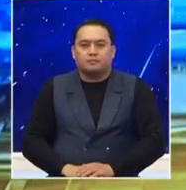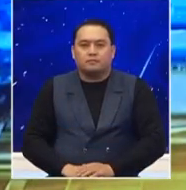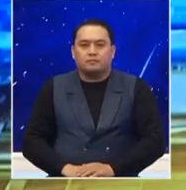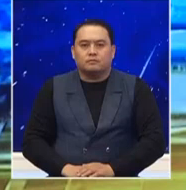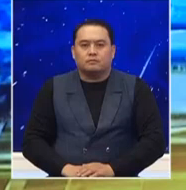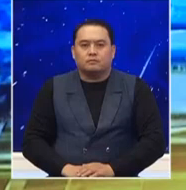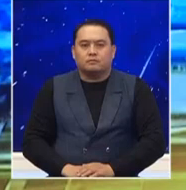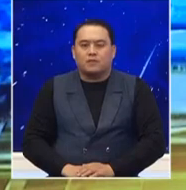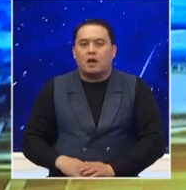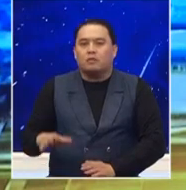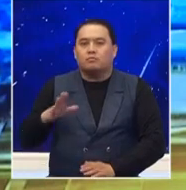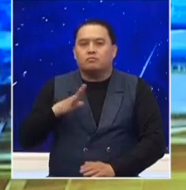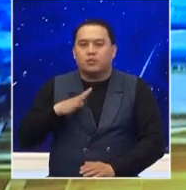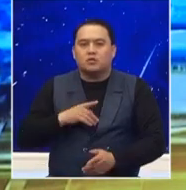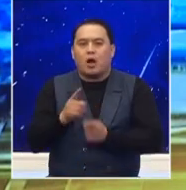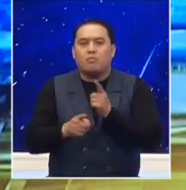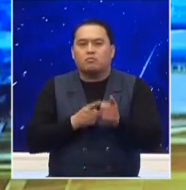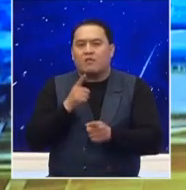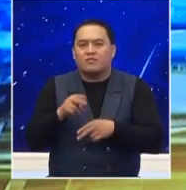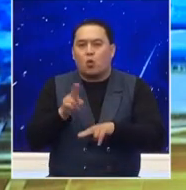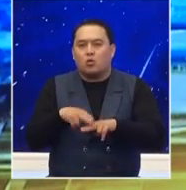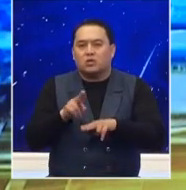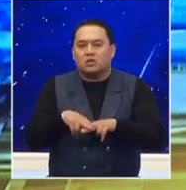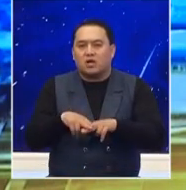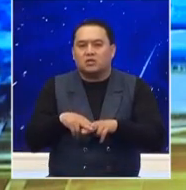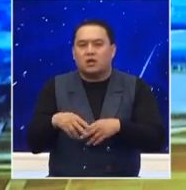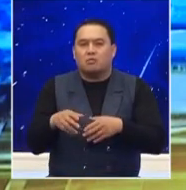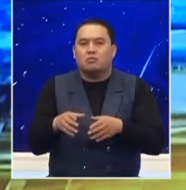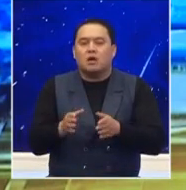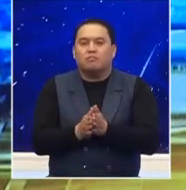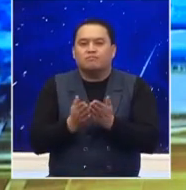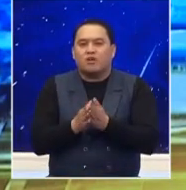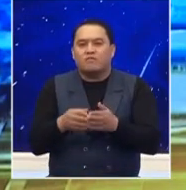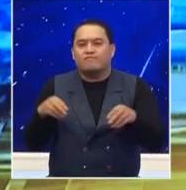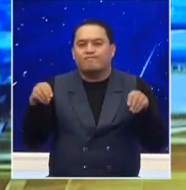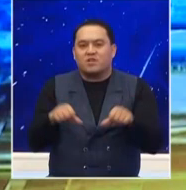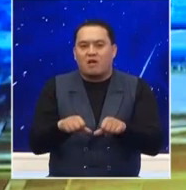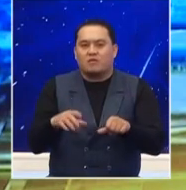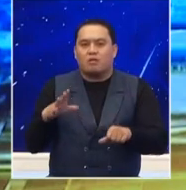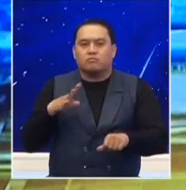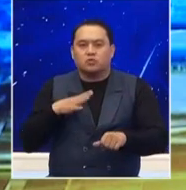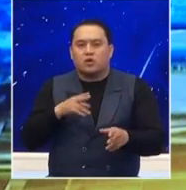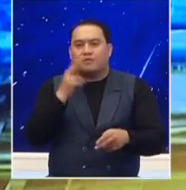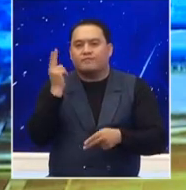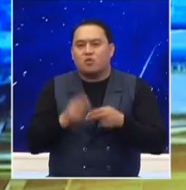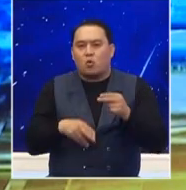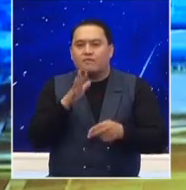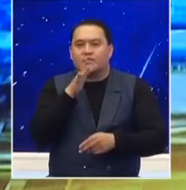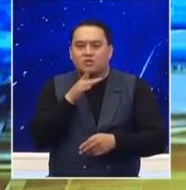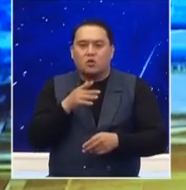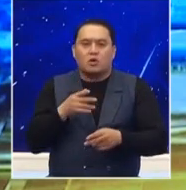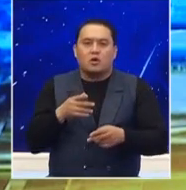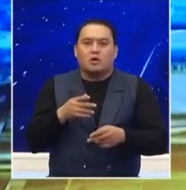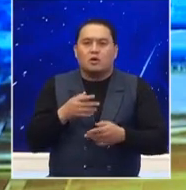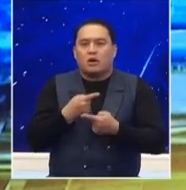До недавнего времени обновить удостоверение личности, загранпаспорт или водительские права по истечению их срока годности